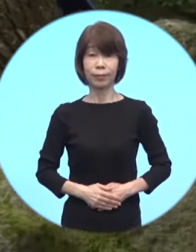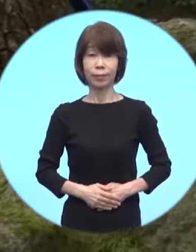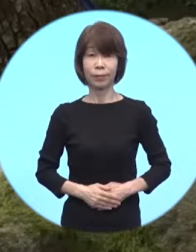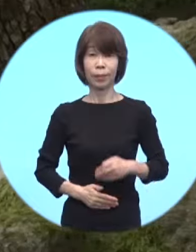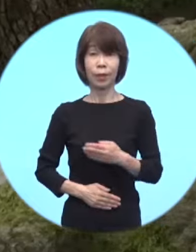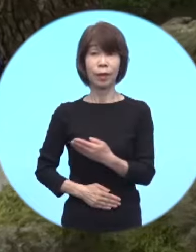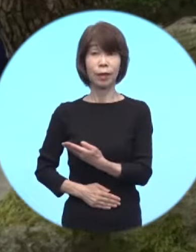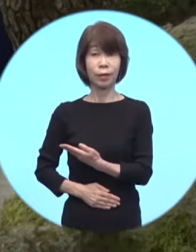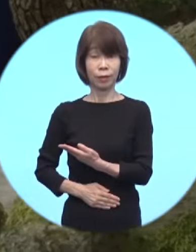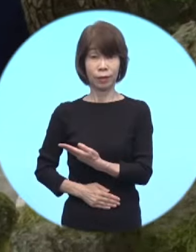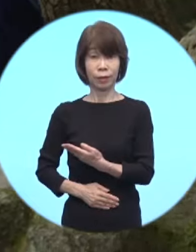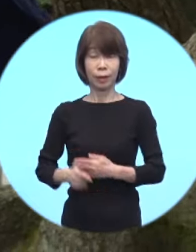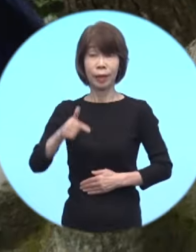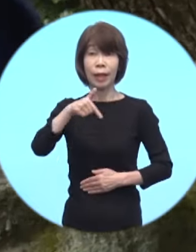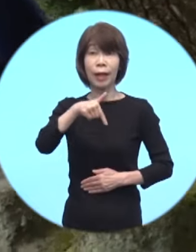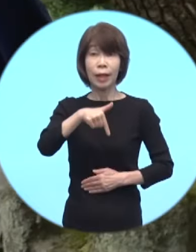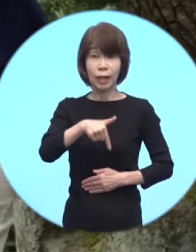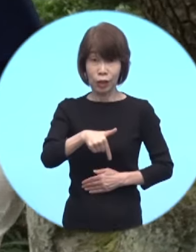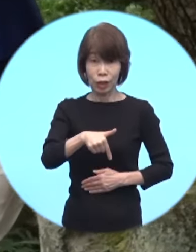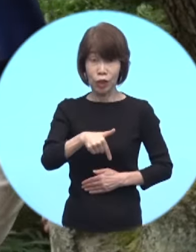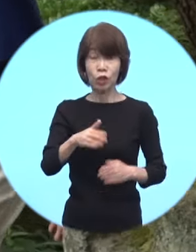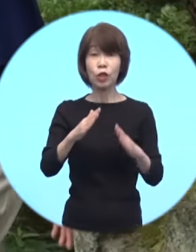こちらが西支庭になります。